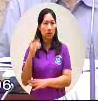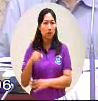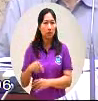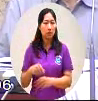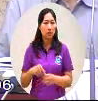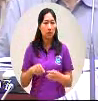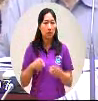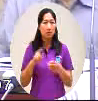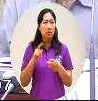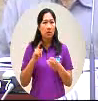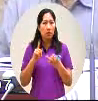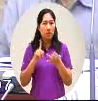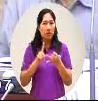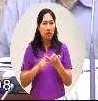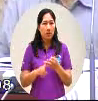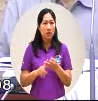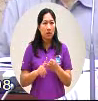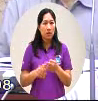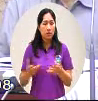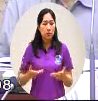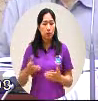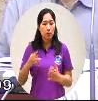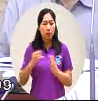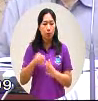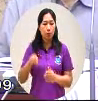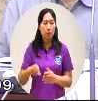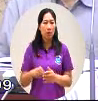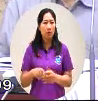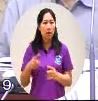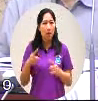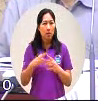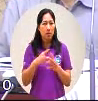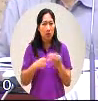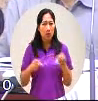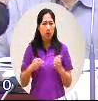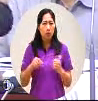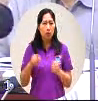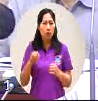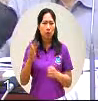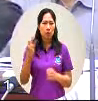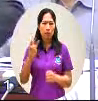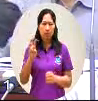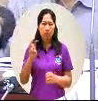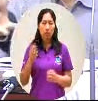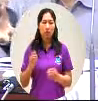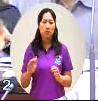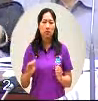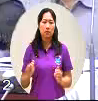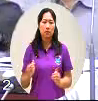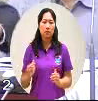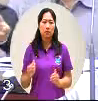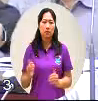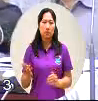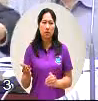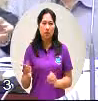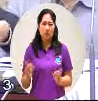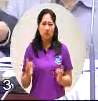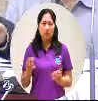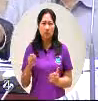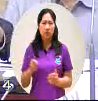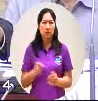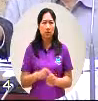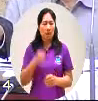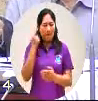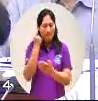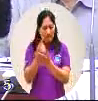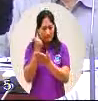少，嗯，啊，拢差二三十个，啊，二三十个伊就爱应付每一工的人民申